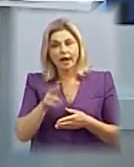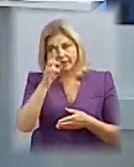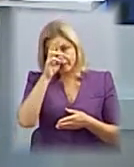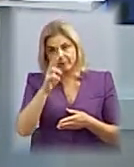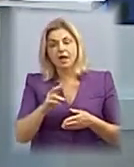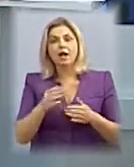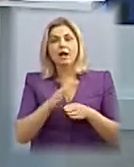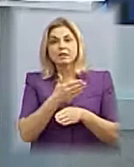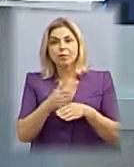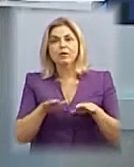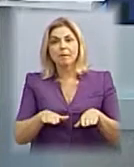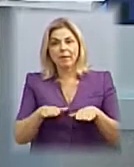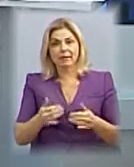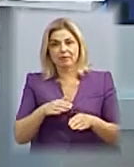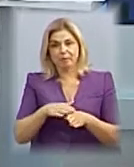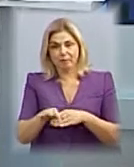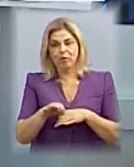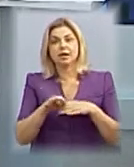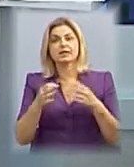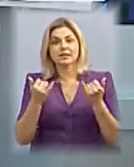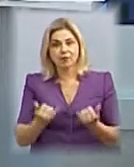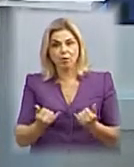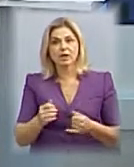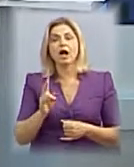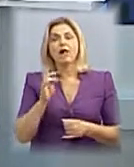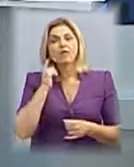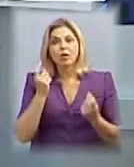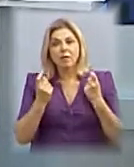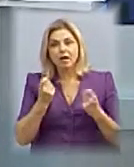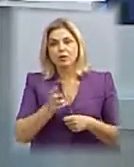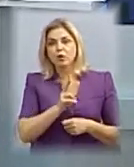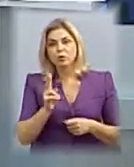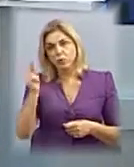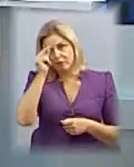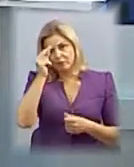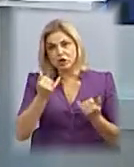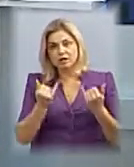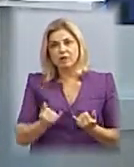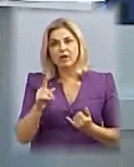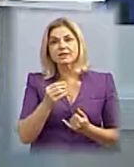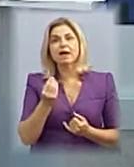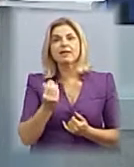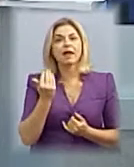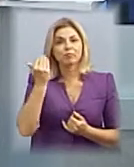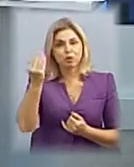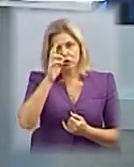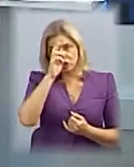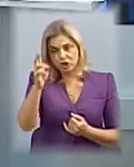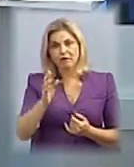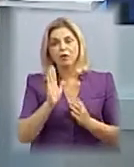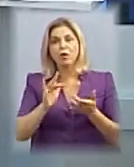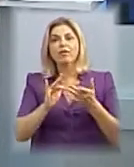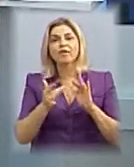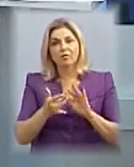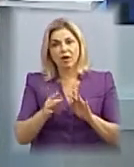відбувався сьогодні. Інформація про те, хто навчатиметься за кошти держави, сьогодні має бути доступною на інформаційному